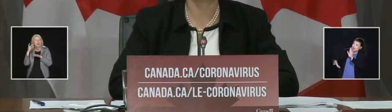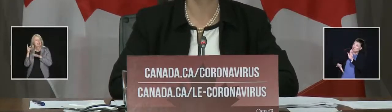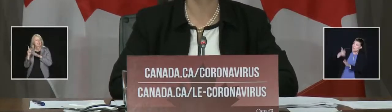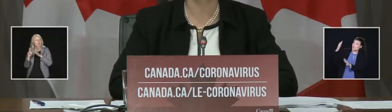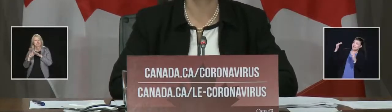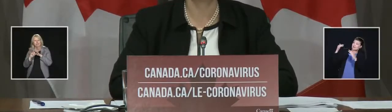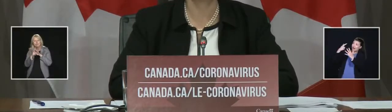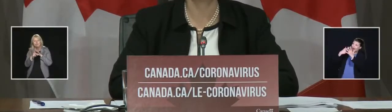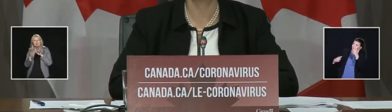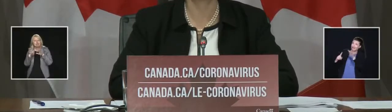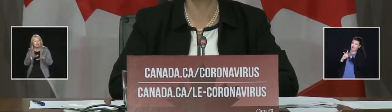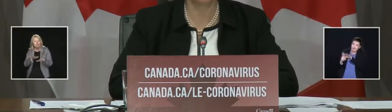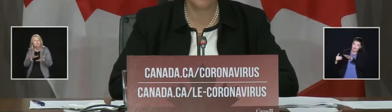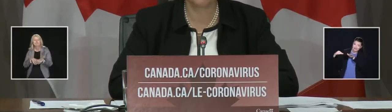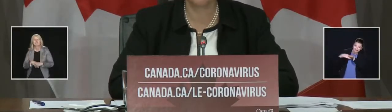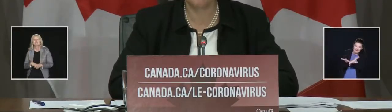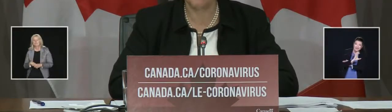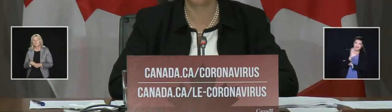Nous leur ouvrons les portes.